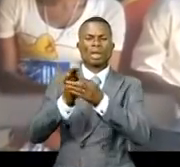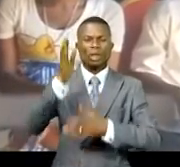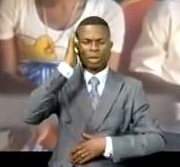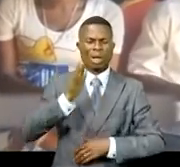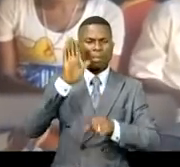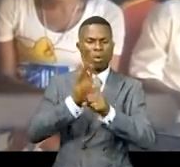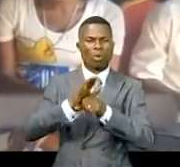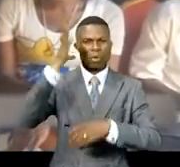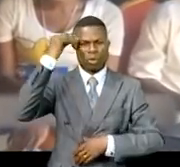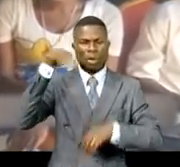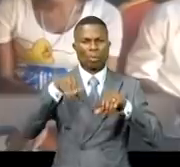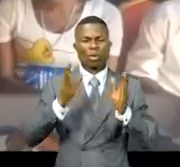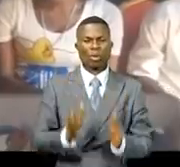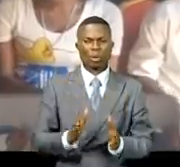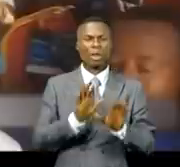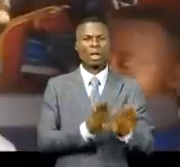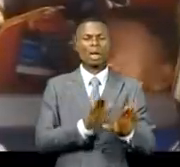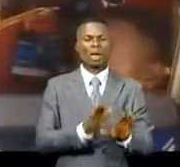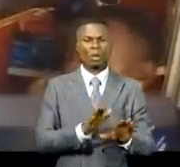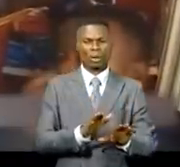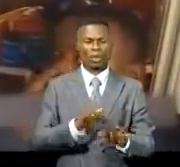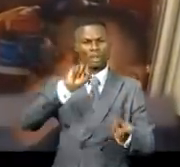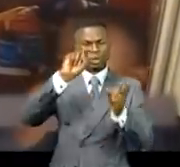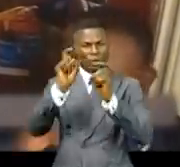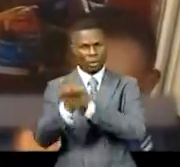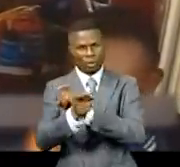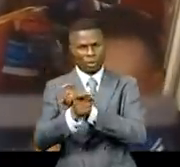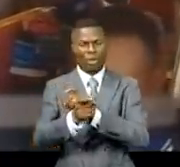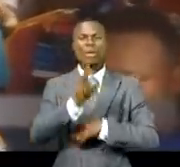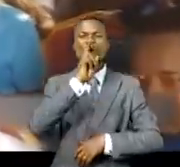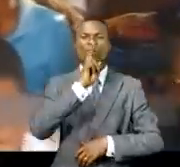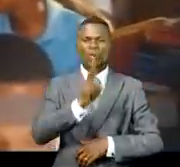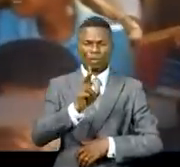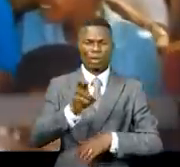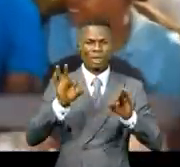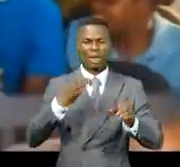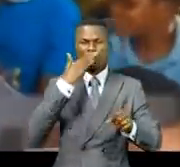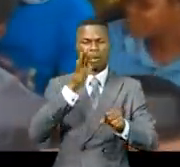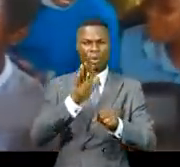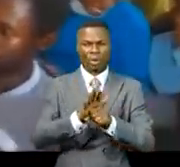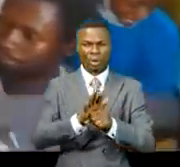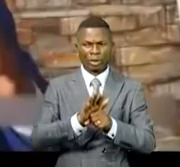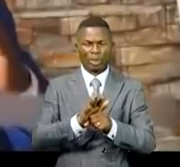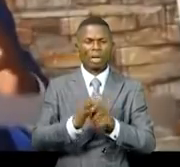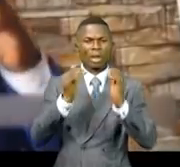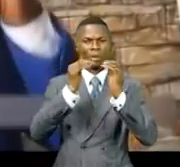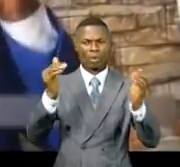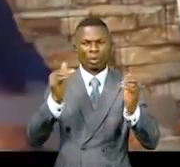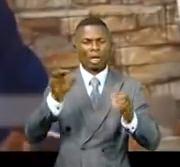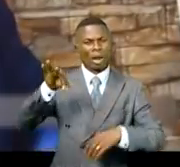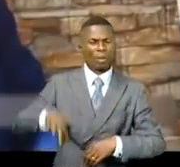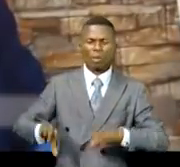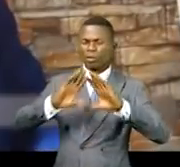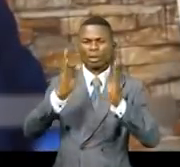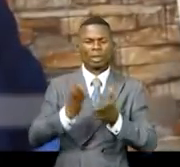d'espoir pour les Congolais qui attendent voir se transformer à une véritable terre promise, un oasis de paix pour le bien-être de